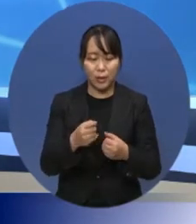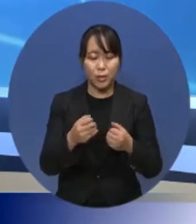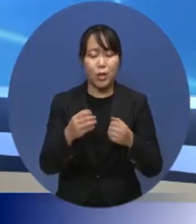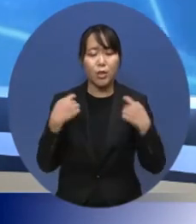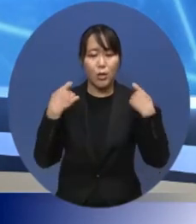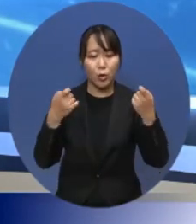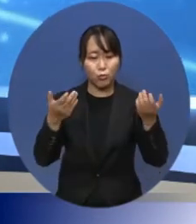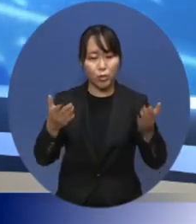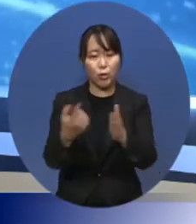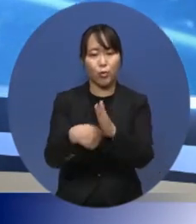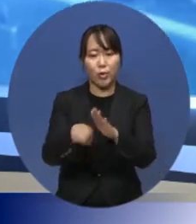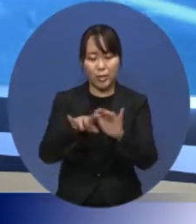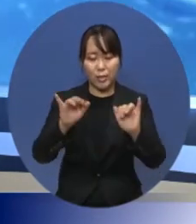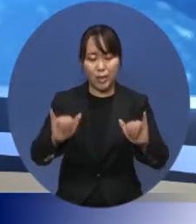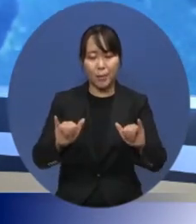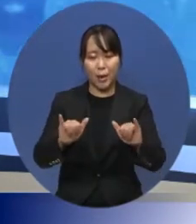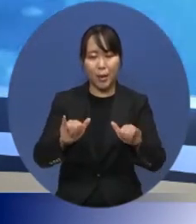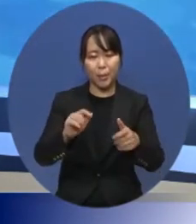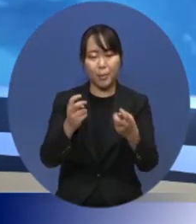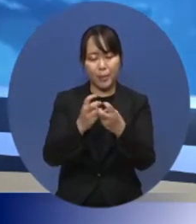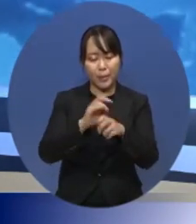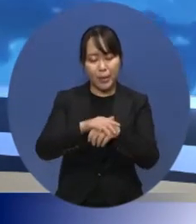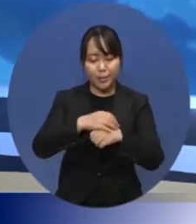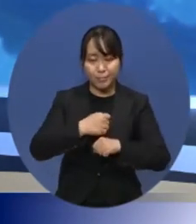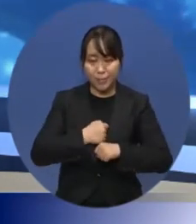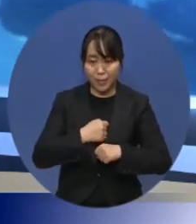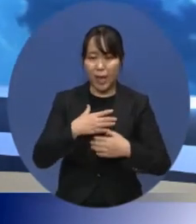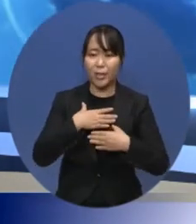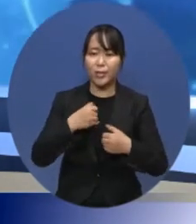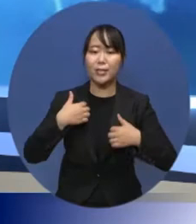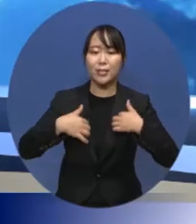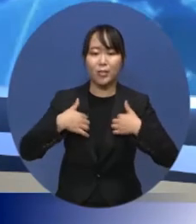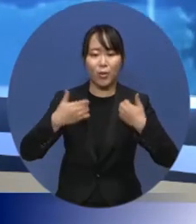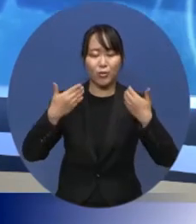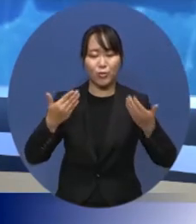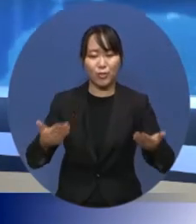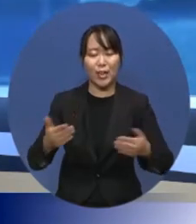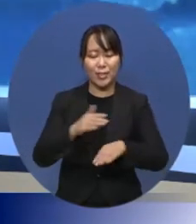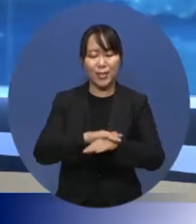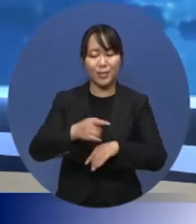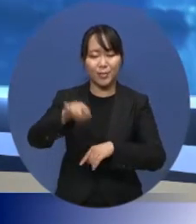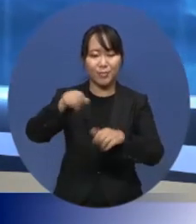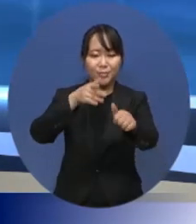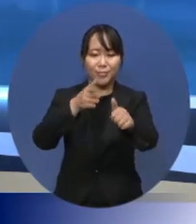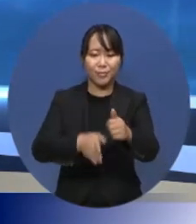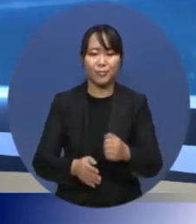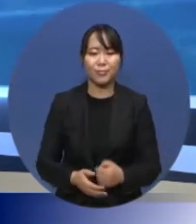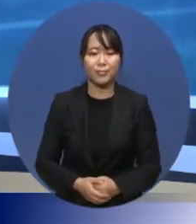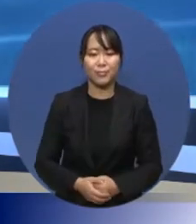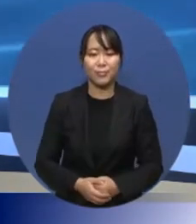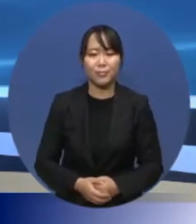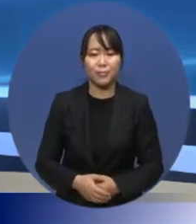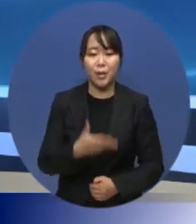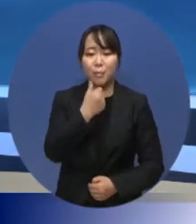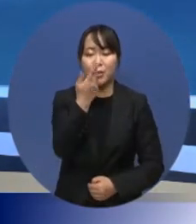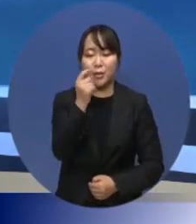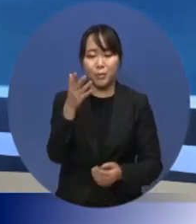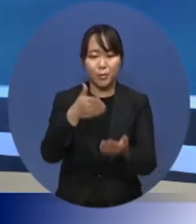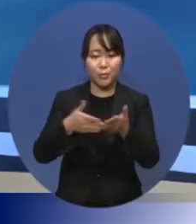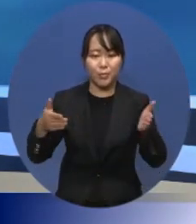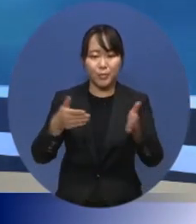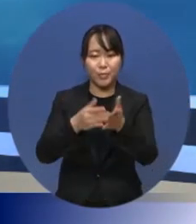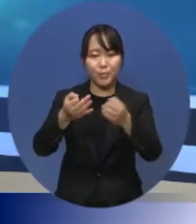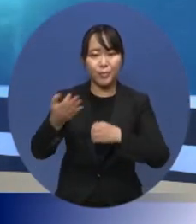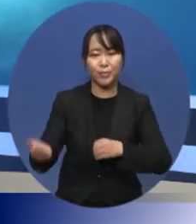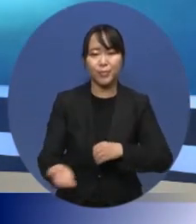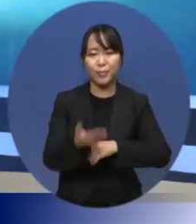휴가를 위해 예방 수칙을 꼭 지키셔서 안전하고 즐거운 여름 휴가 보내시기 바랍니다. 이상 복지TV 뉴스를